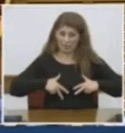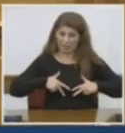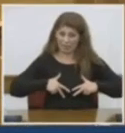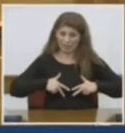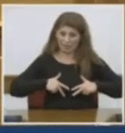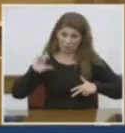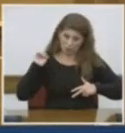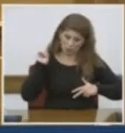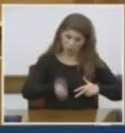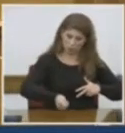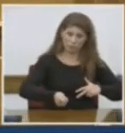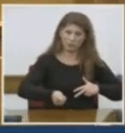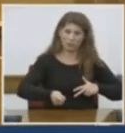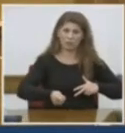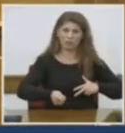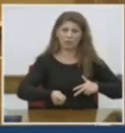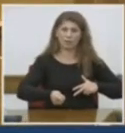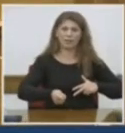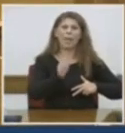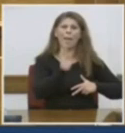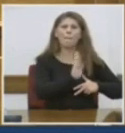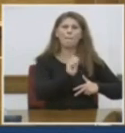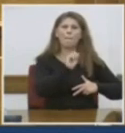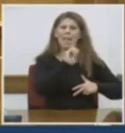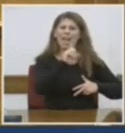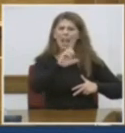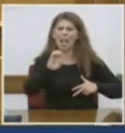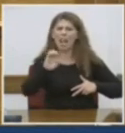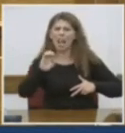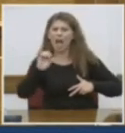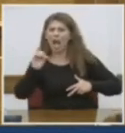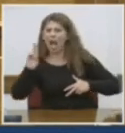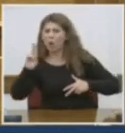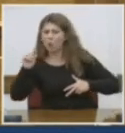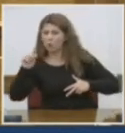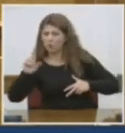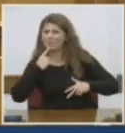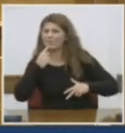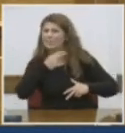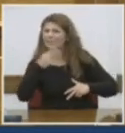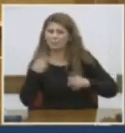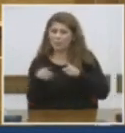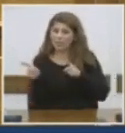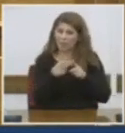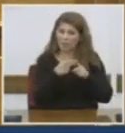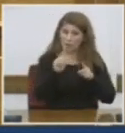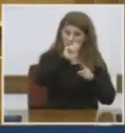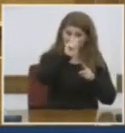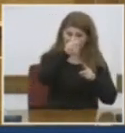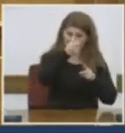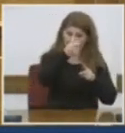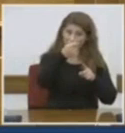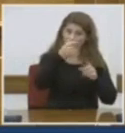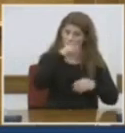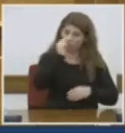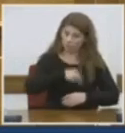είναι ίδιες έννοιες. Το γνωρίζετε, φαντάζομαι, ότι δεν μιλάμε για το ίδιο πράγμα εδώ πέρα. Γιατί η ΔΕΗ, δόξα τω